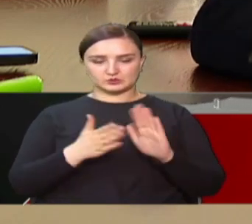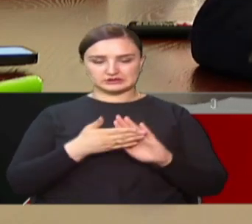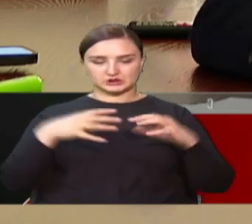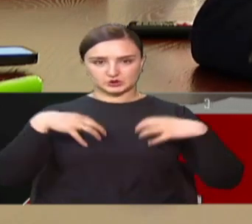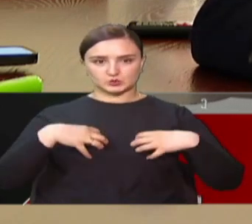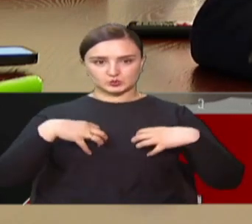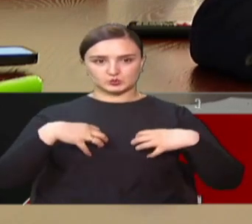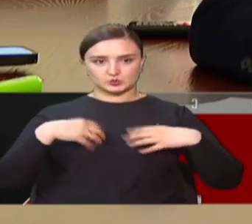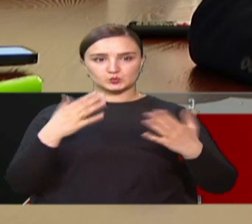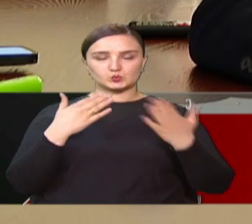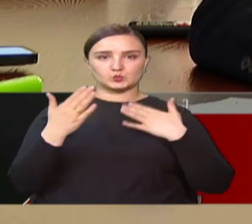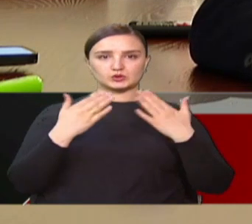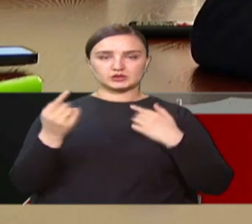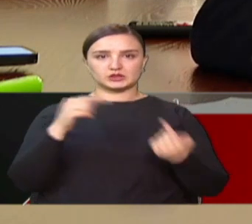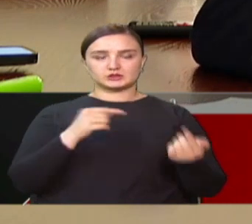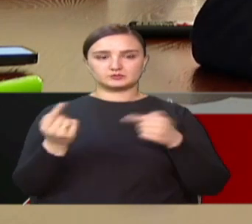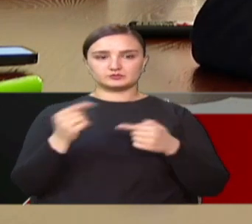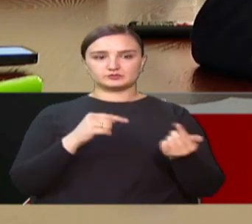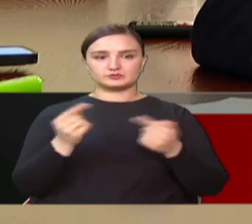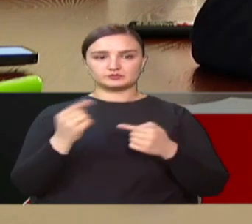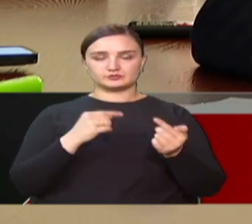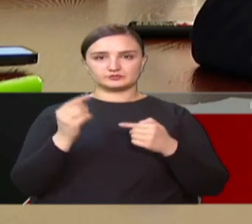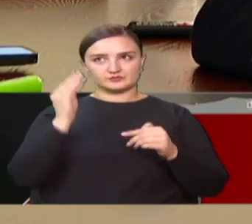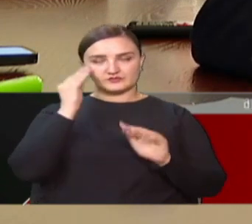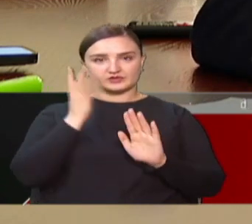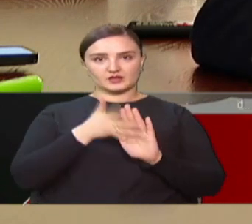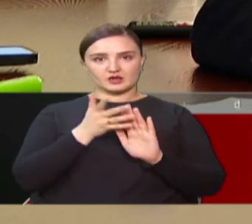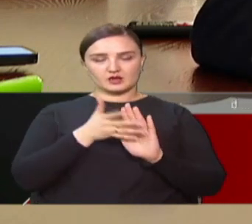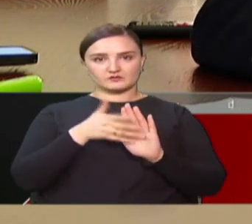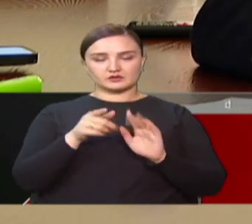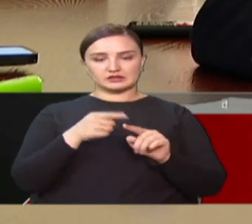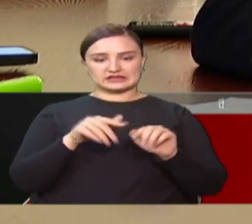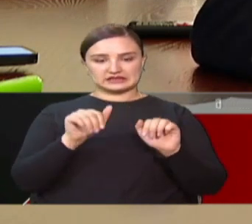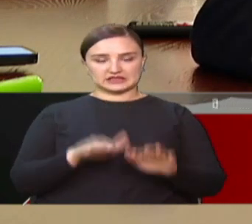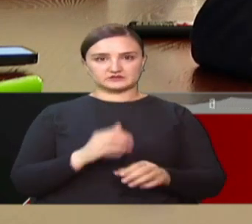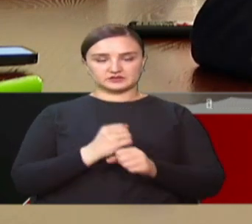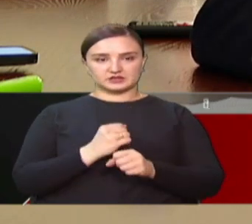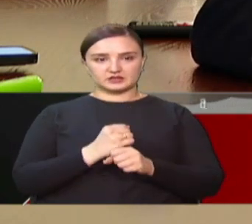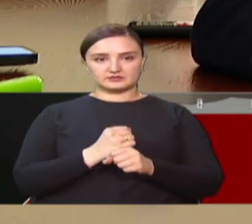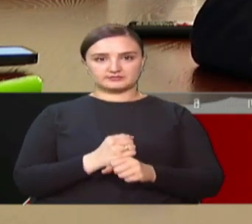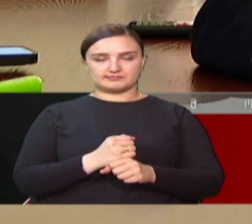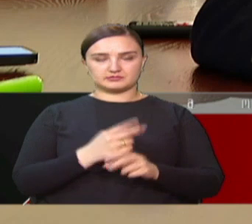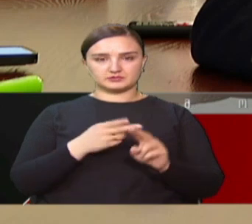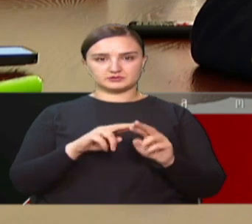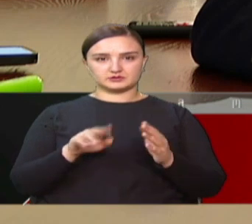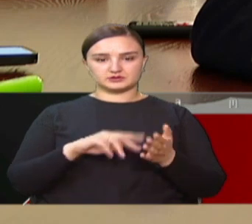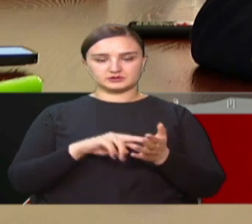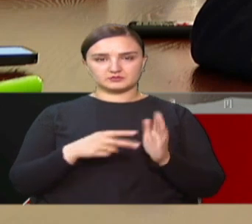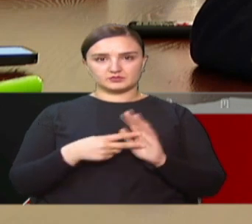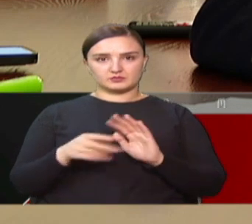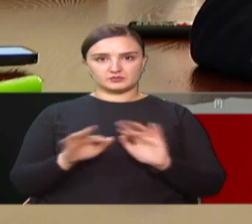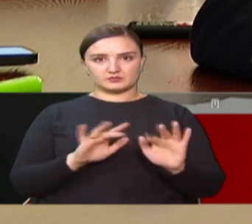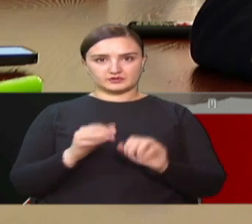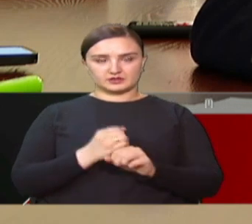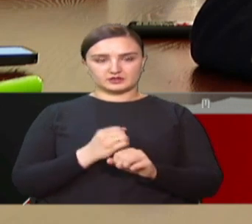წუხილებში, ურთიერთს გაუზიაროს გარემოებები, გამოიტანოს დასკვნები და გათვალოს სამოქმედო ნაბიჯები